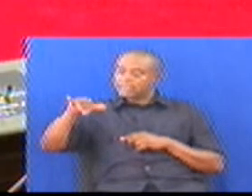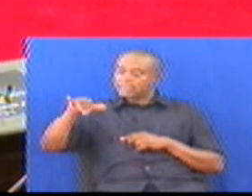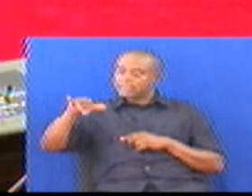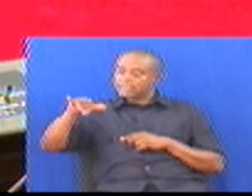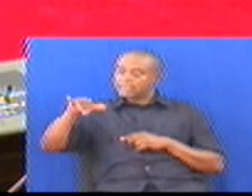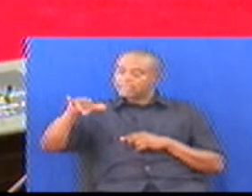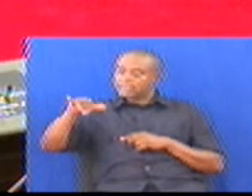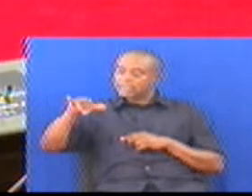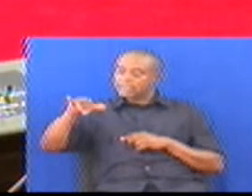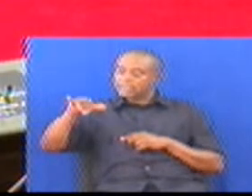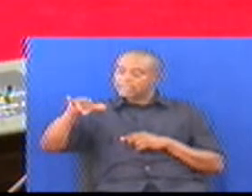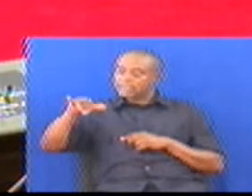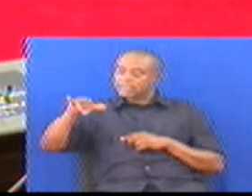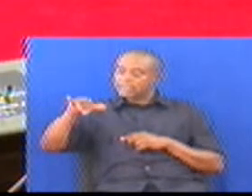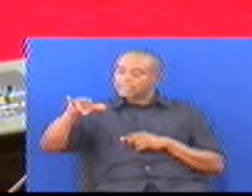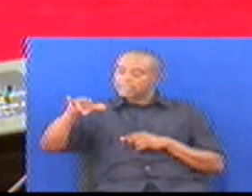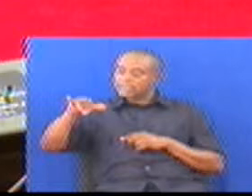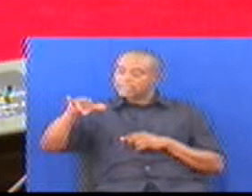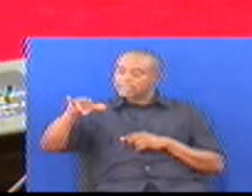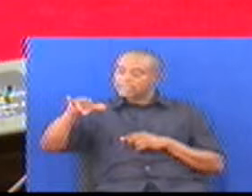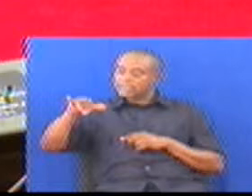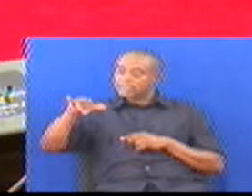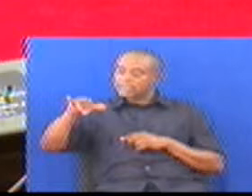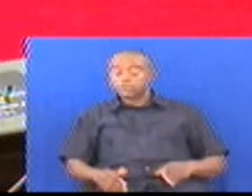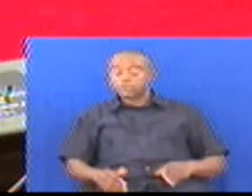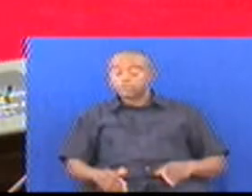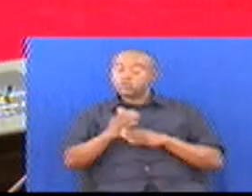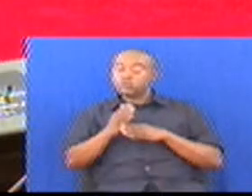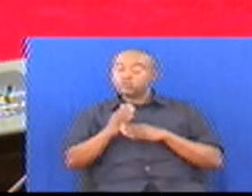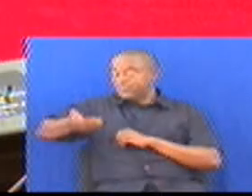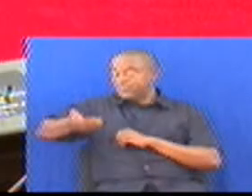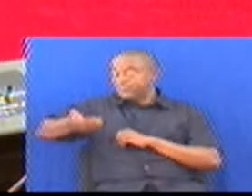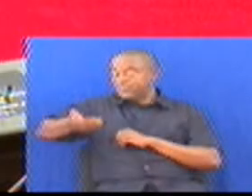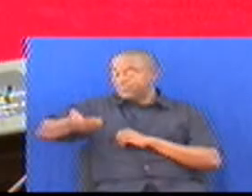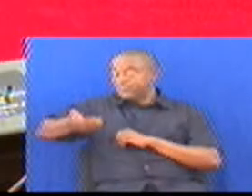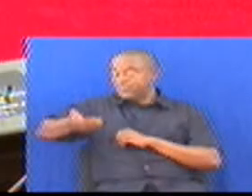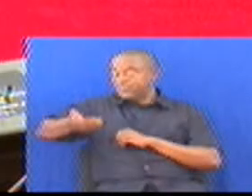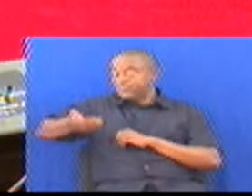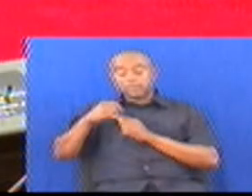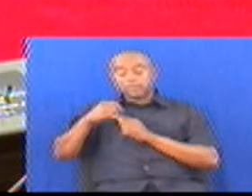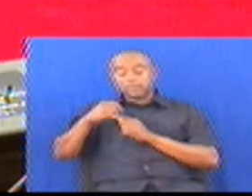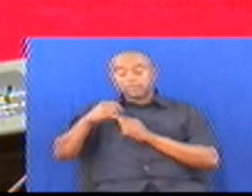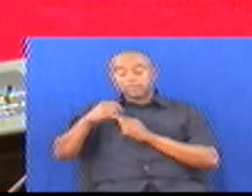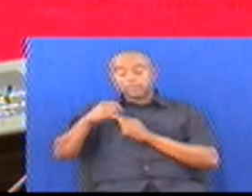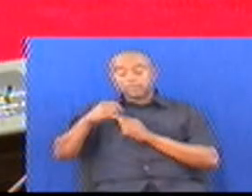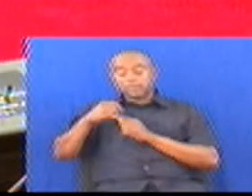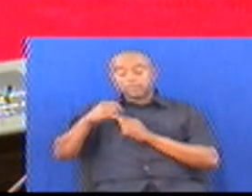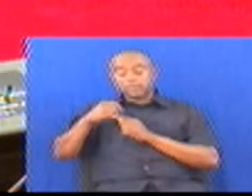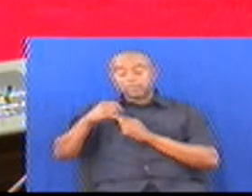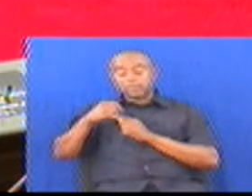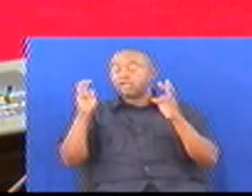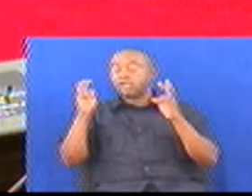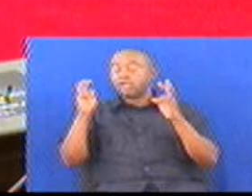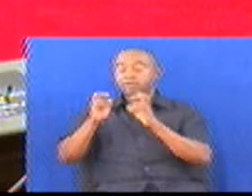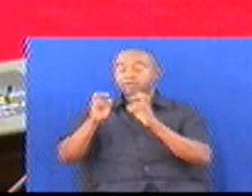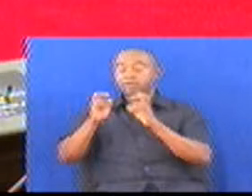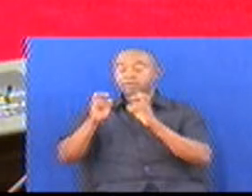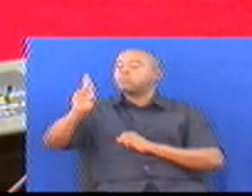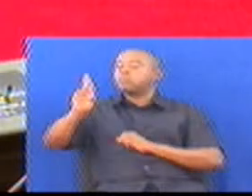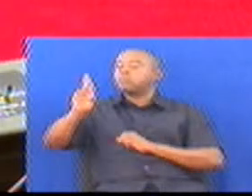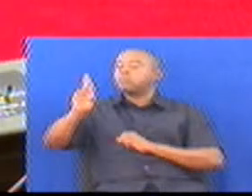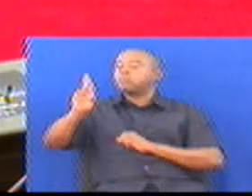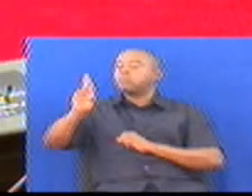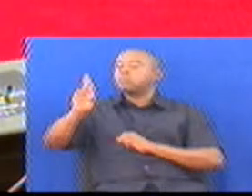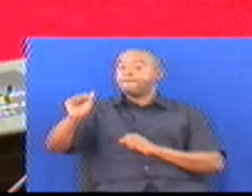Geita. Mheshimiwa Spika, katika kuimarisha upatikanaji wa huduma ya kutekeleza miradi ya umeme vijijini kupitia wakala wa